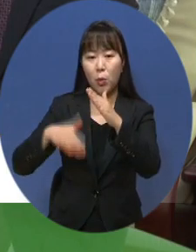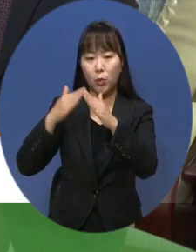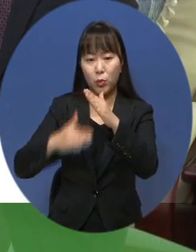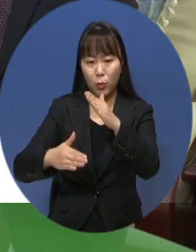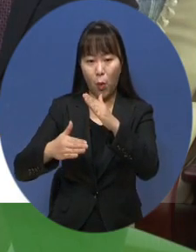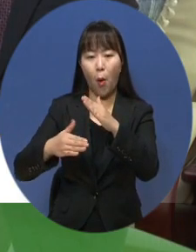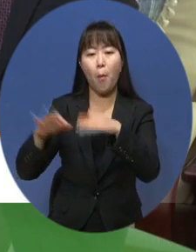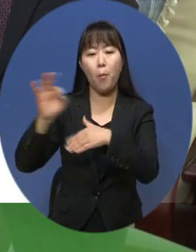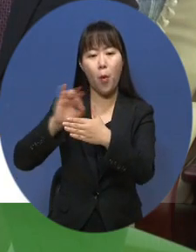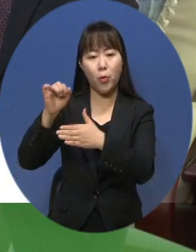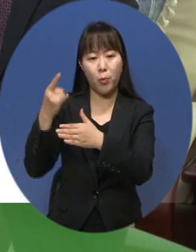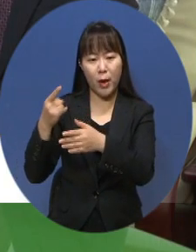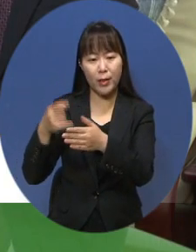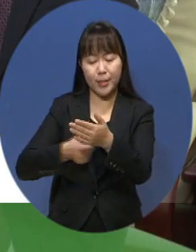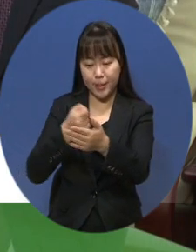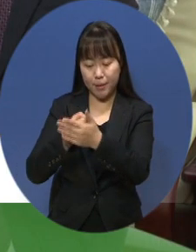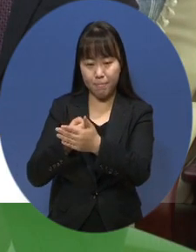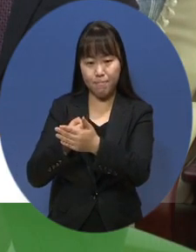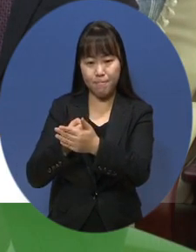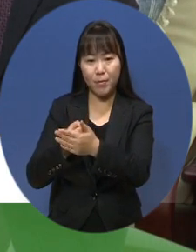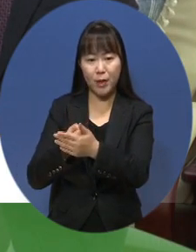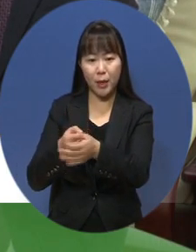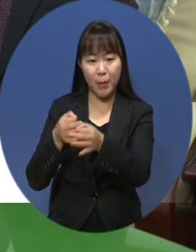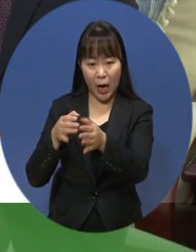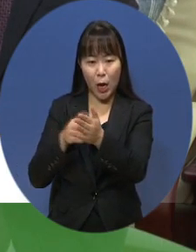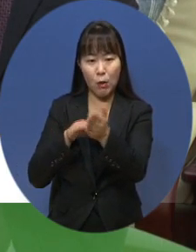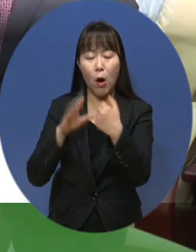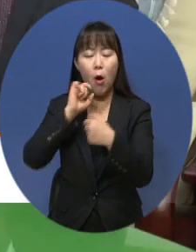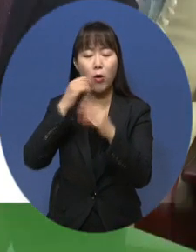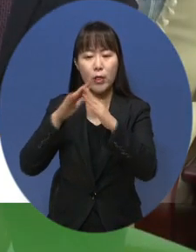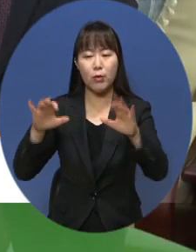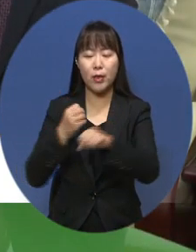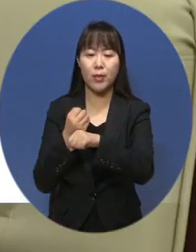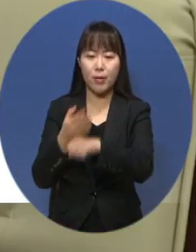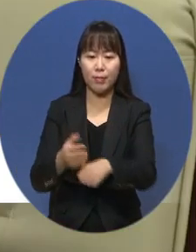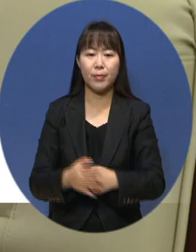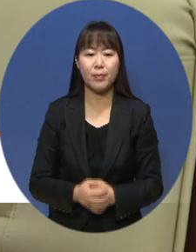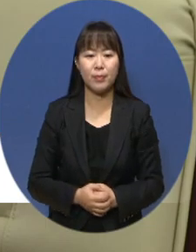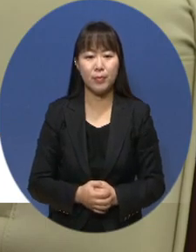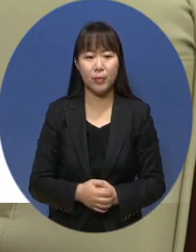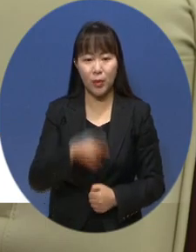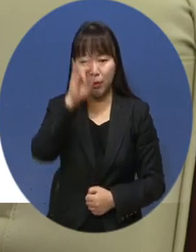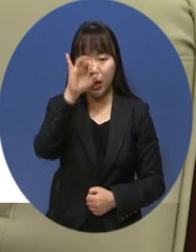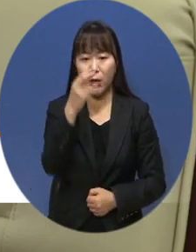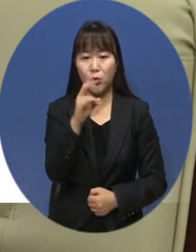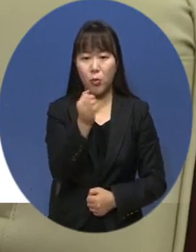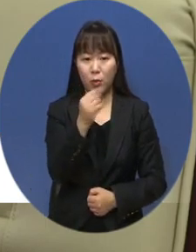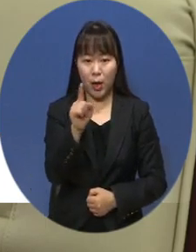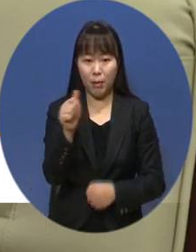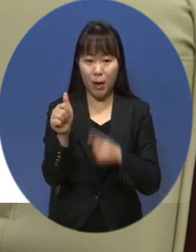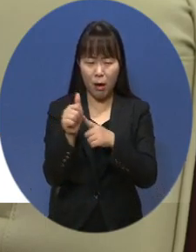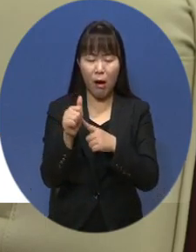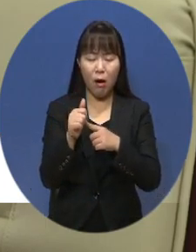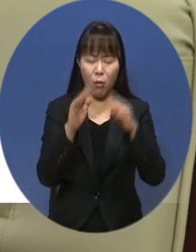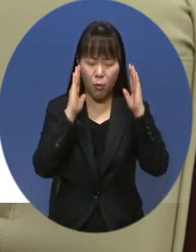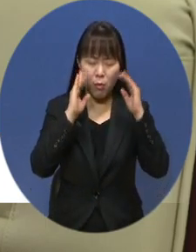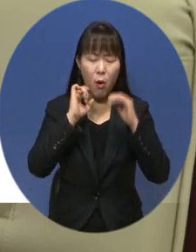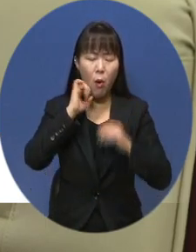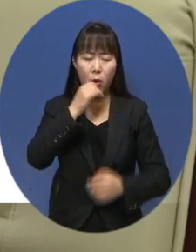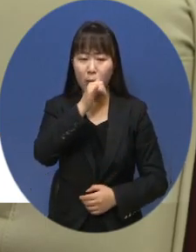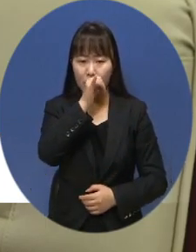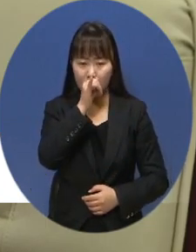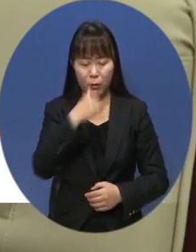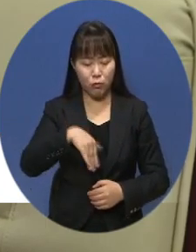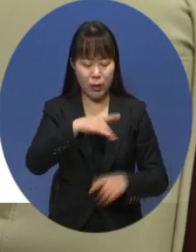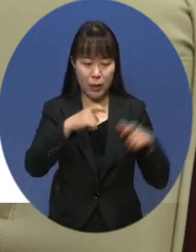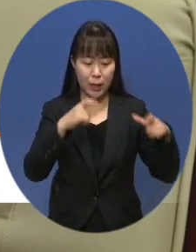통해 지정 기탁한 뒤 어려운 이웃에게 전달하게 됩니다. 박용하 와이엔텍 회장은 학업에 어려움을 겪고 있는